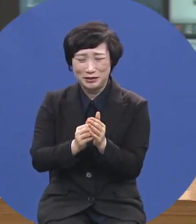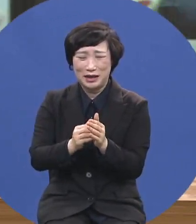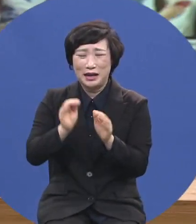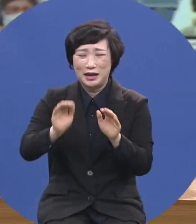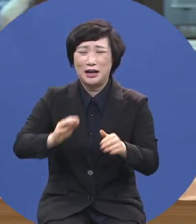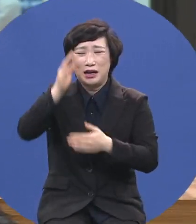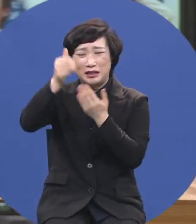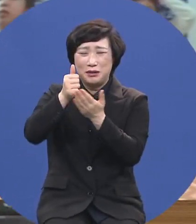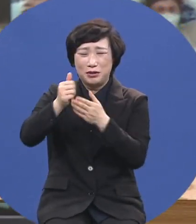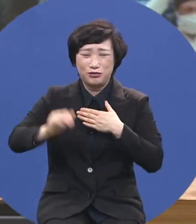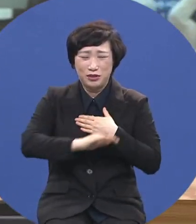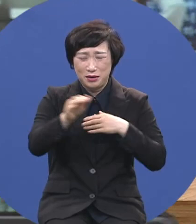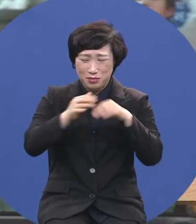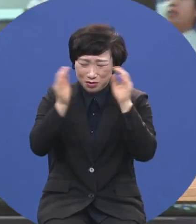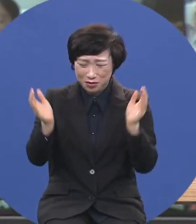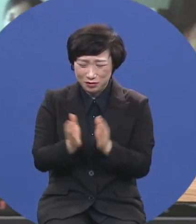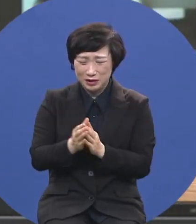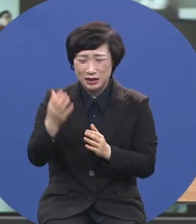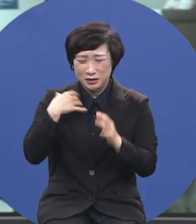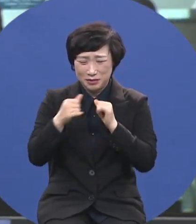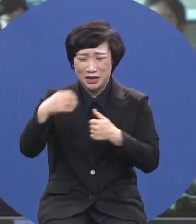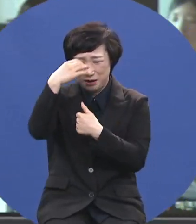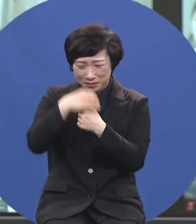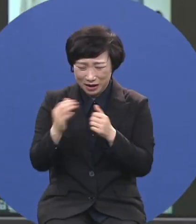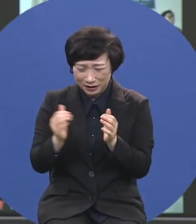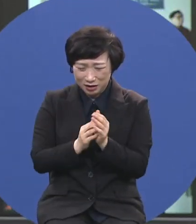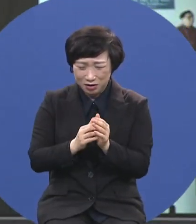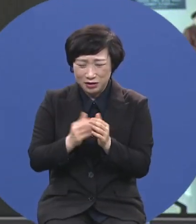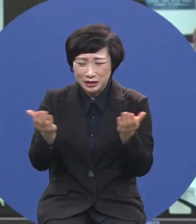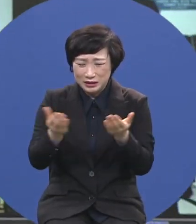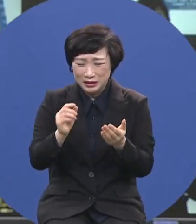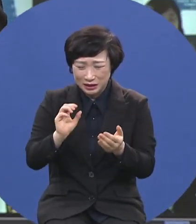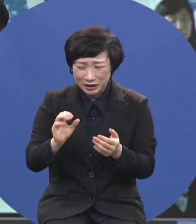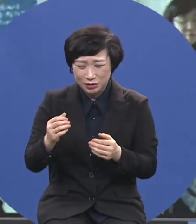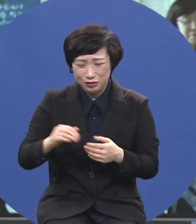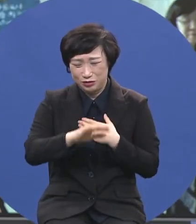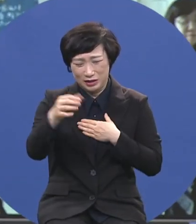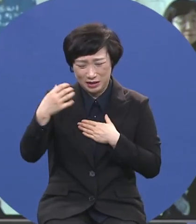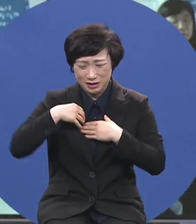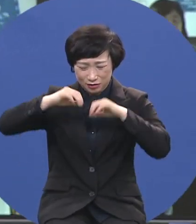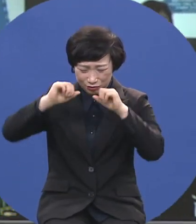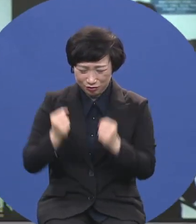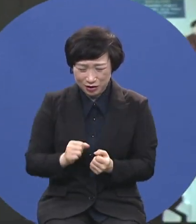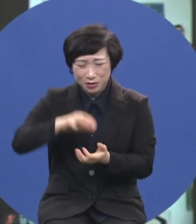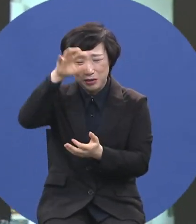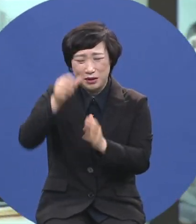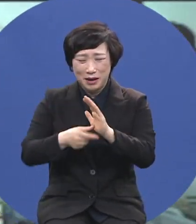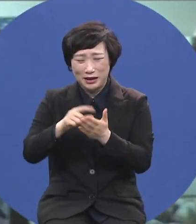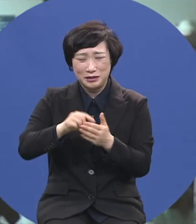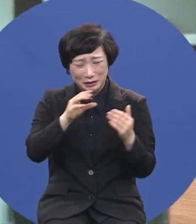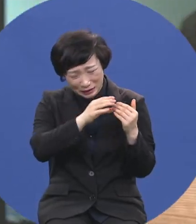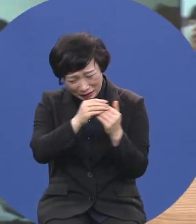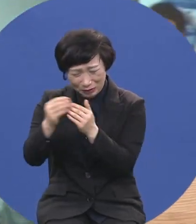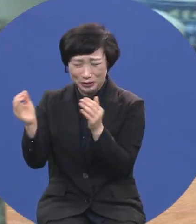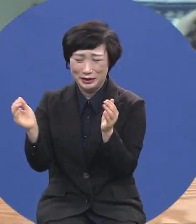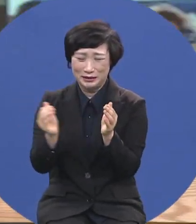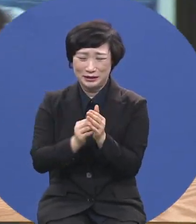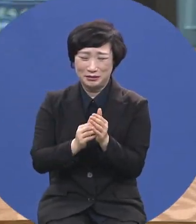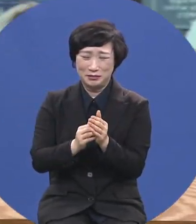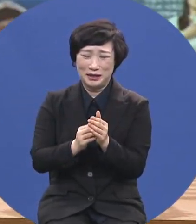하나님이 우리의 모든 직분자들을 주셔서 그 직분들이 수행함으로 수행하는 분량만큼